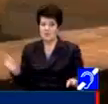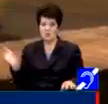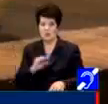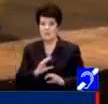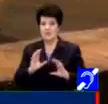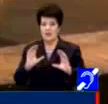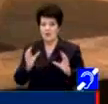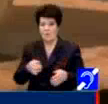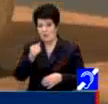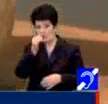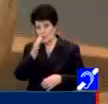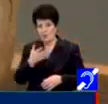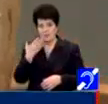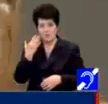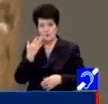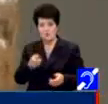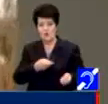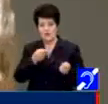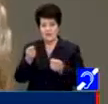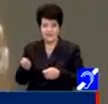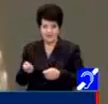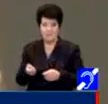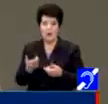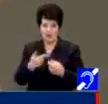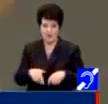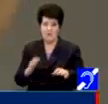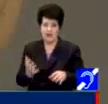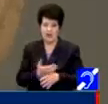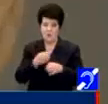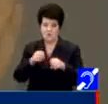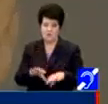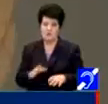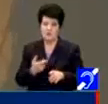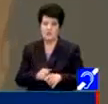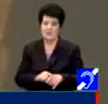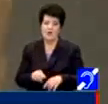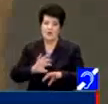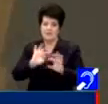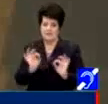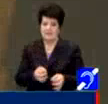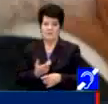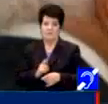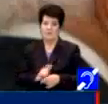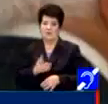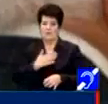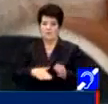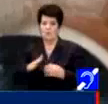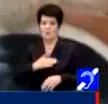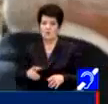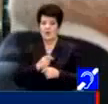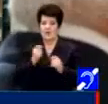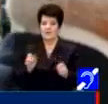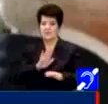Sunt și fragile, nu foarte ușor de transportat. Dar iată că am reușit să reunim toate aceste opere și suntem foarte bucuroși. La